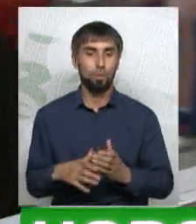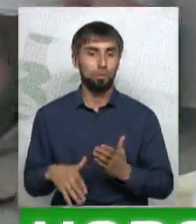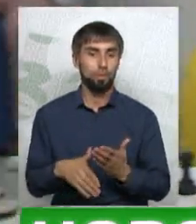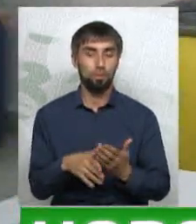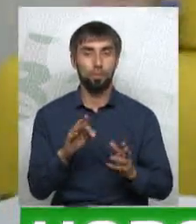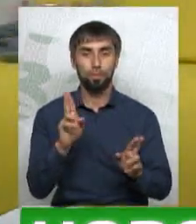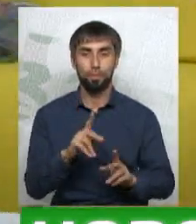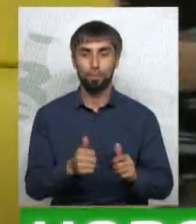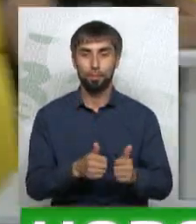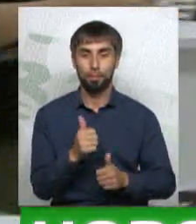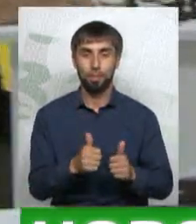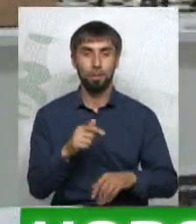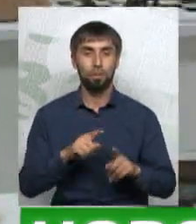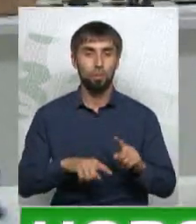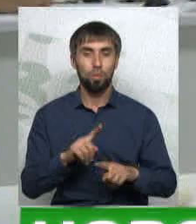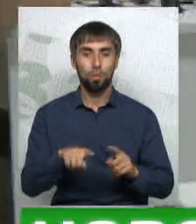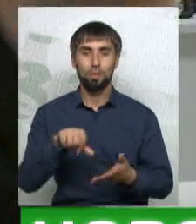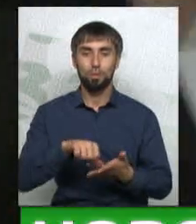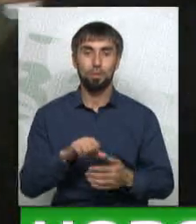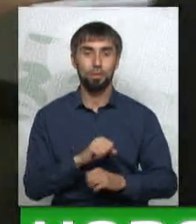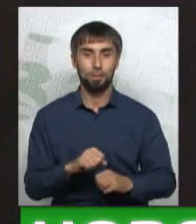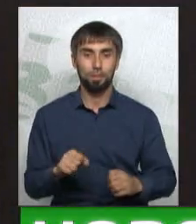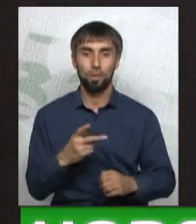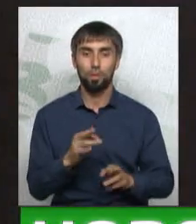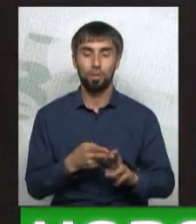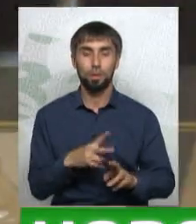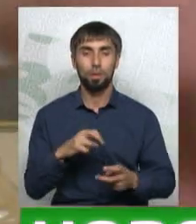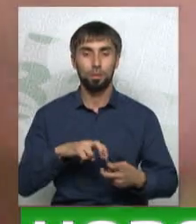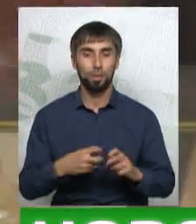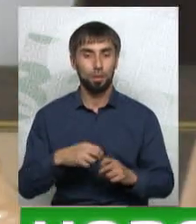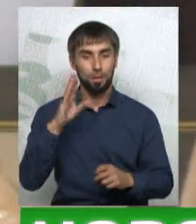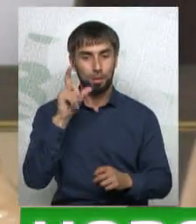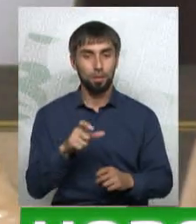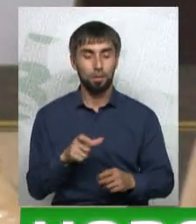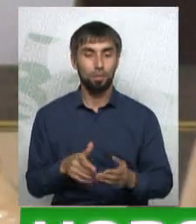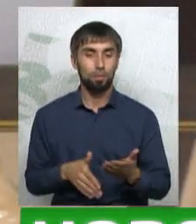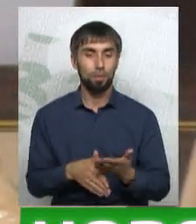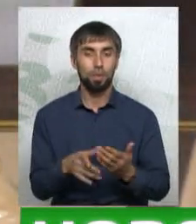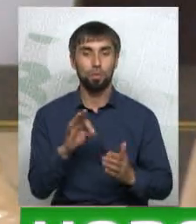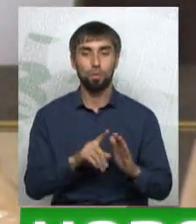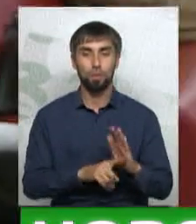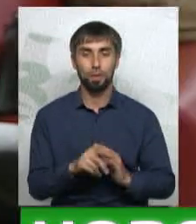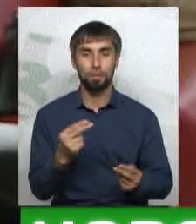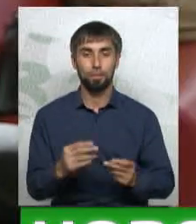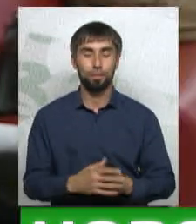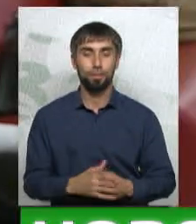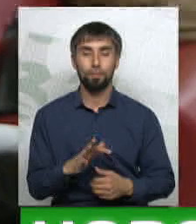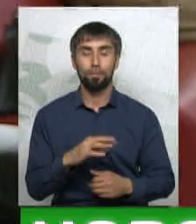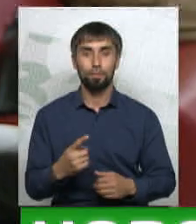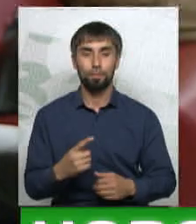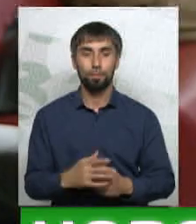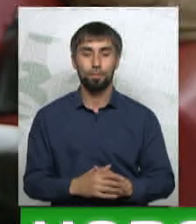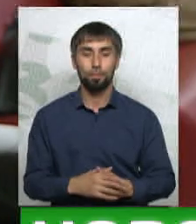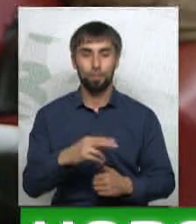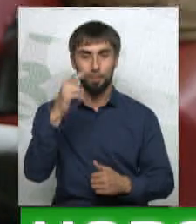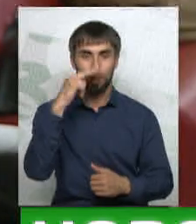По правилам соревнований родителям присутствовать нельзя. Но это не проблема. Мальчика поддержали еще до начала игры. Во-первых,